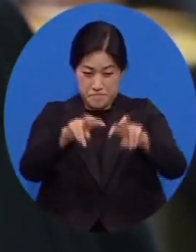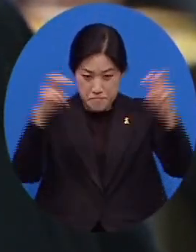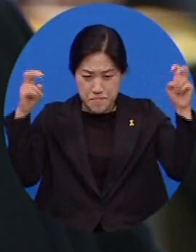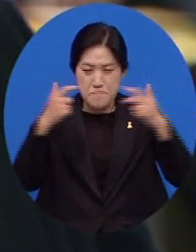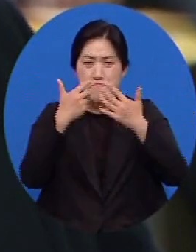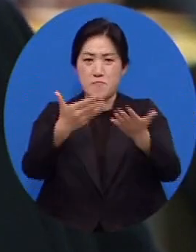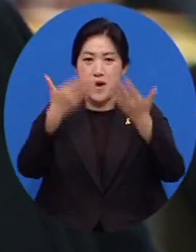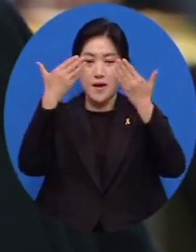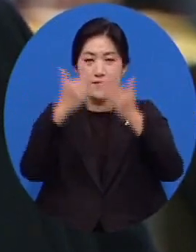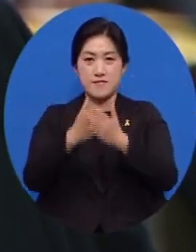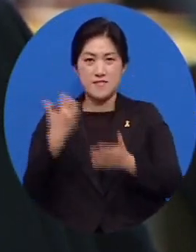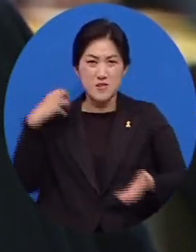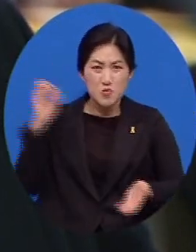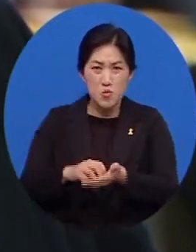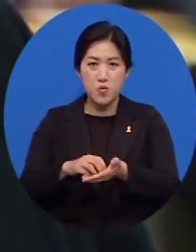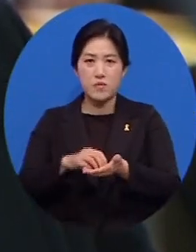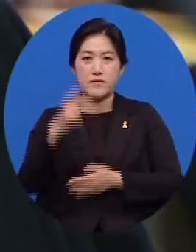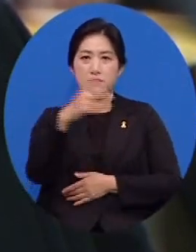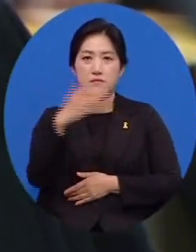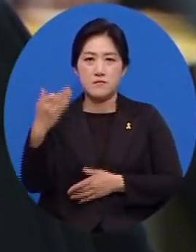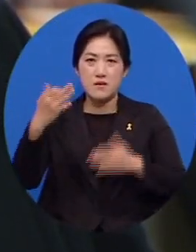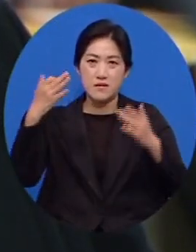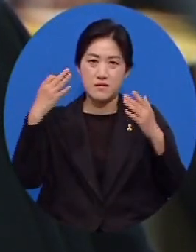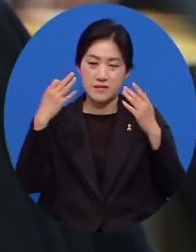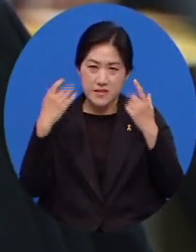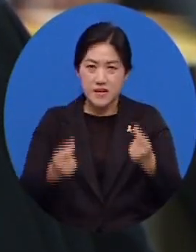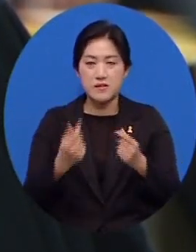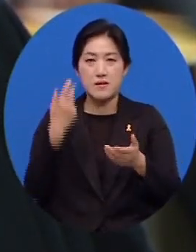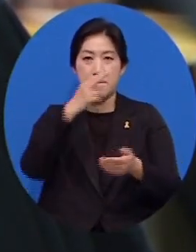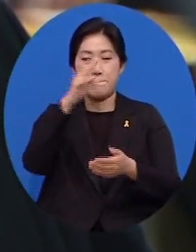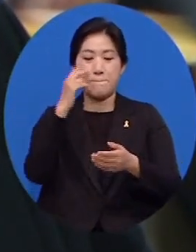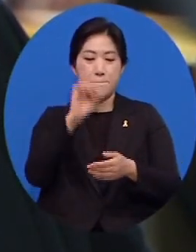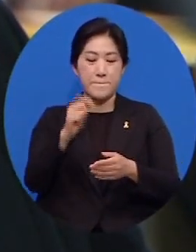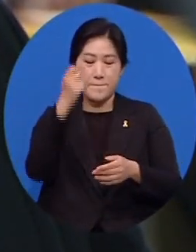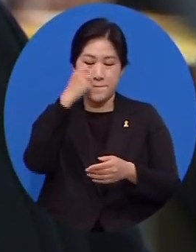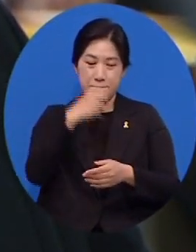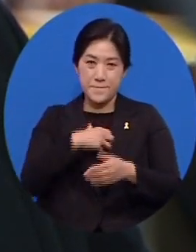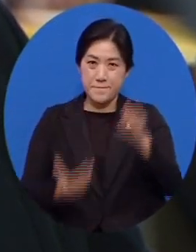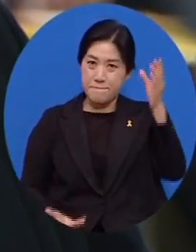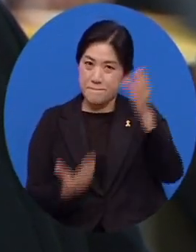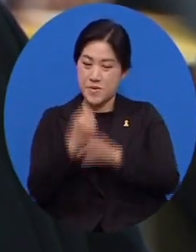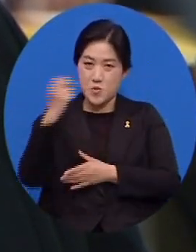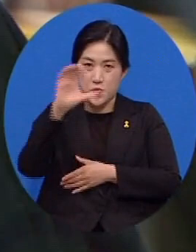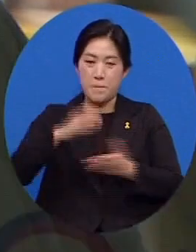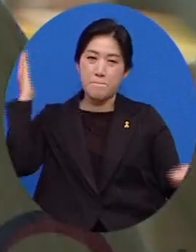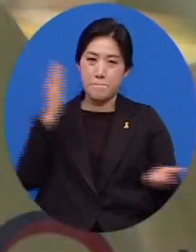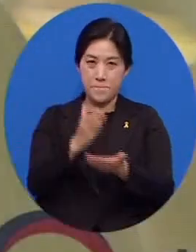다시는 2014년과 같은 비극이 반복되지 않도록 하겠습니다.